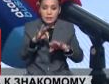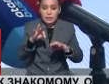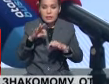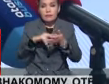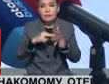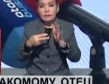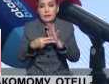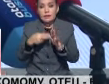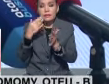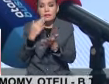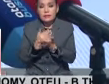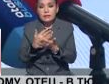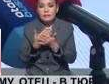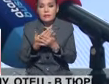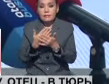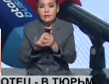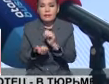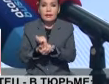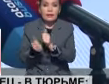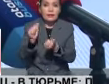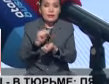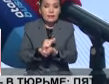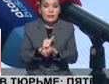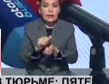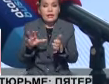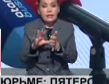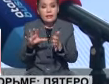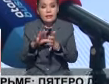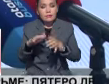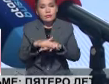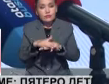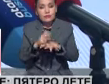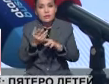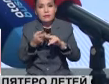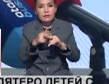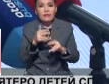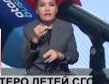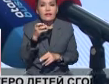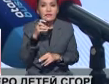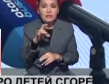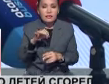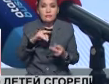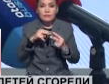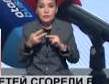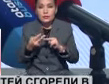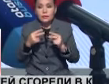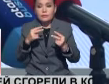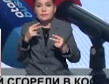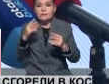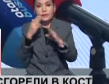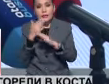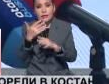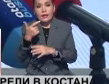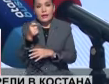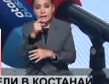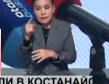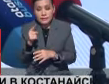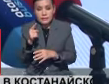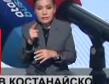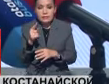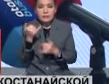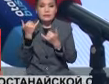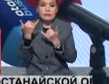предусмотрены замена электрофильтров на агломашинах, перевод комбината на природный газ. Это